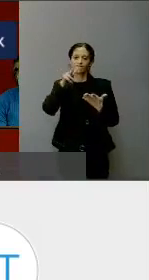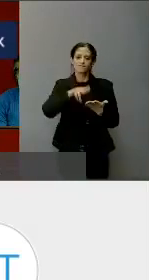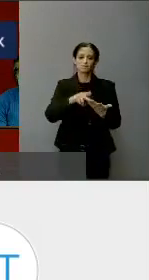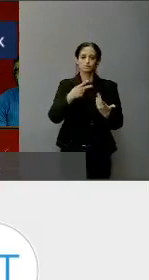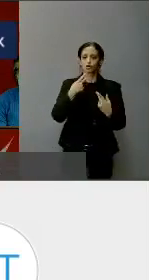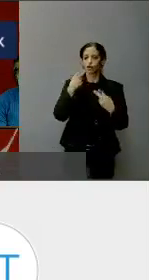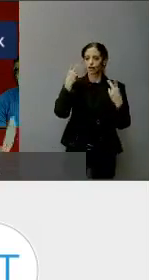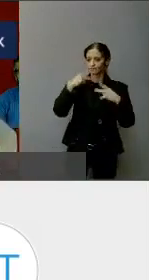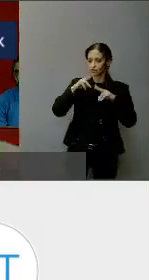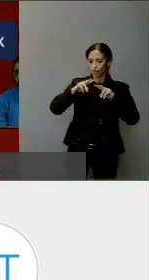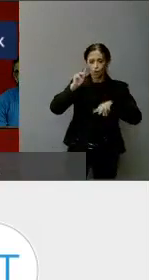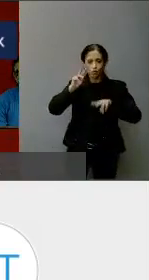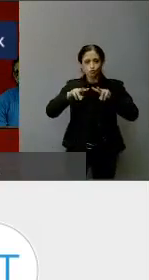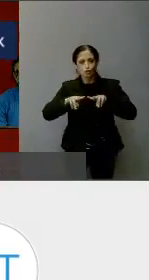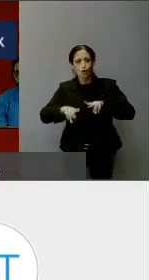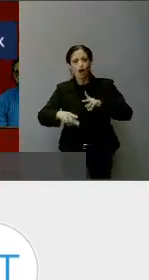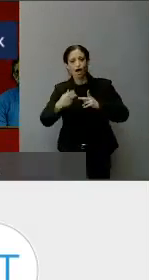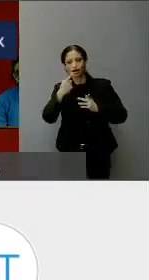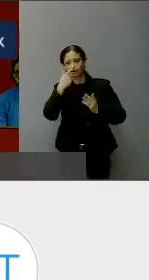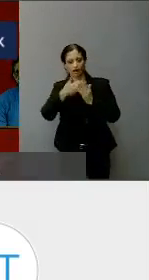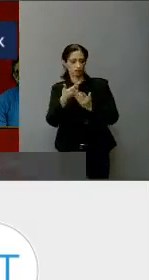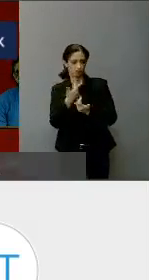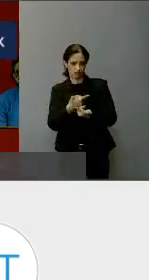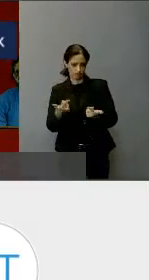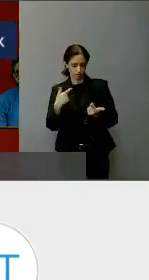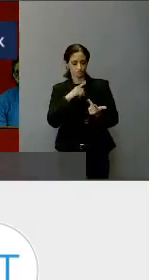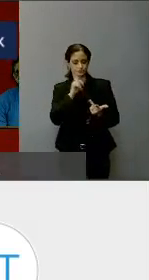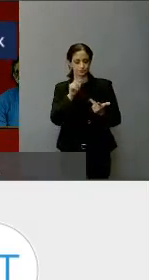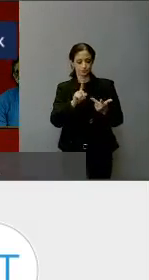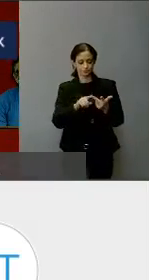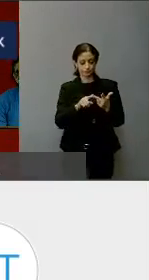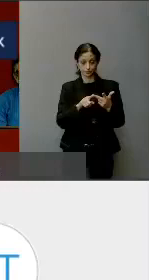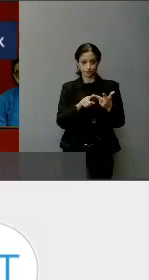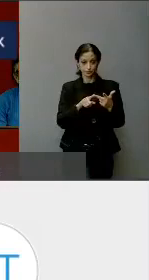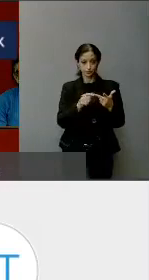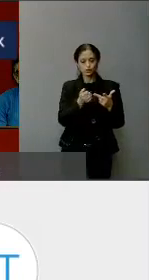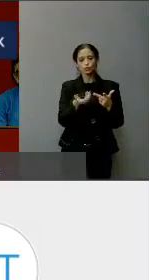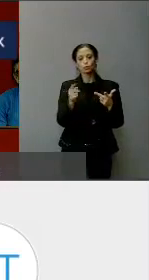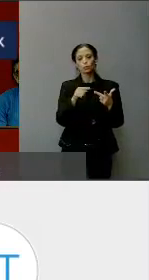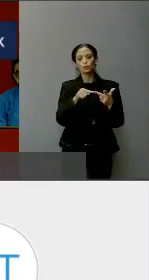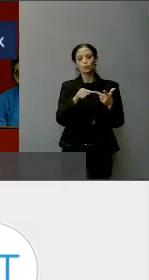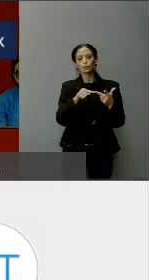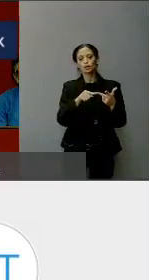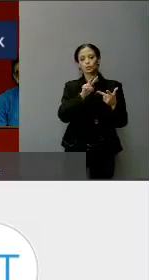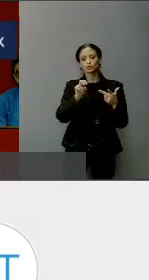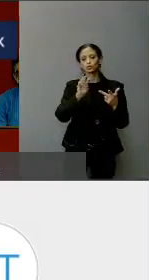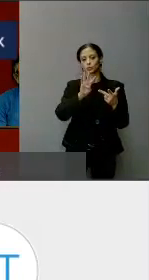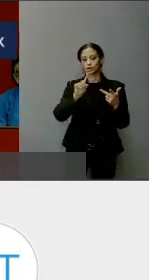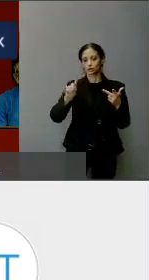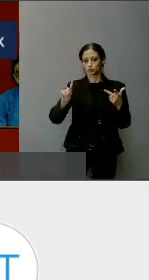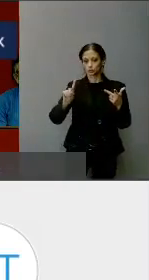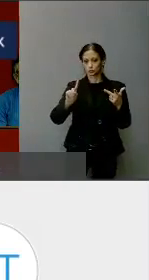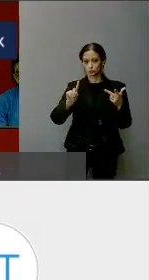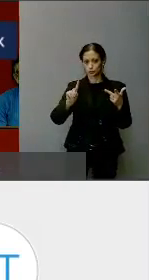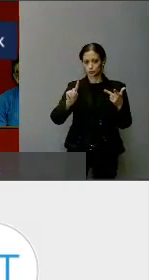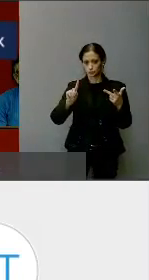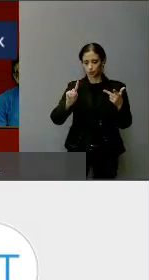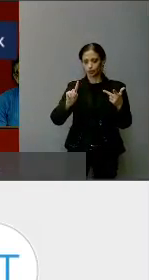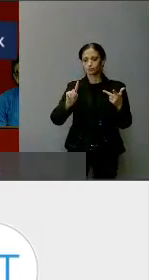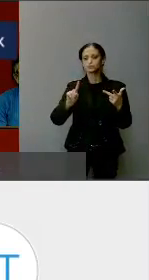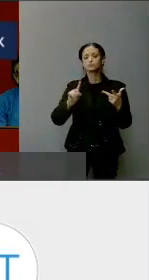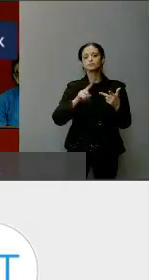e non pertinenti poi c'è il numero 241 della